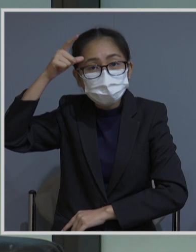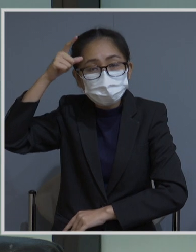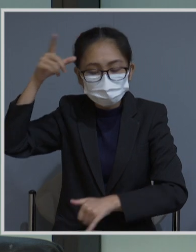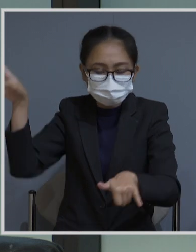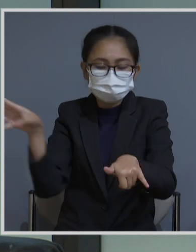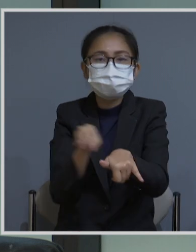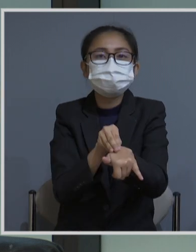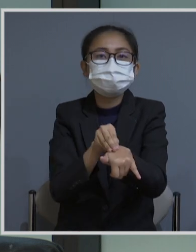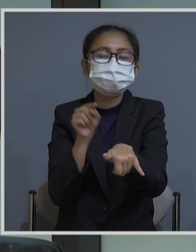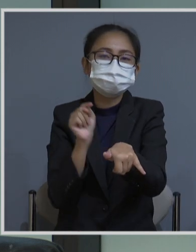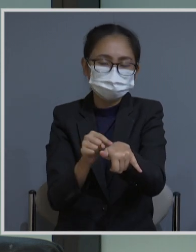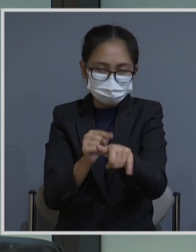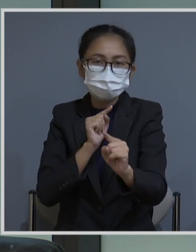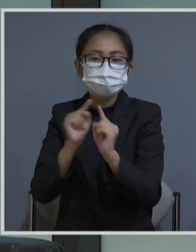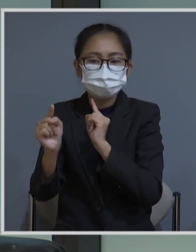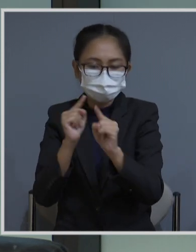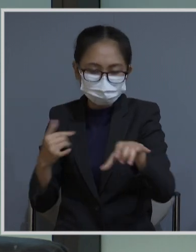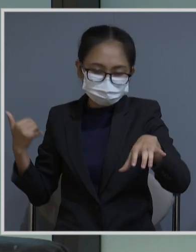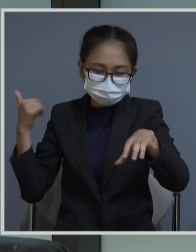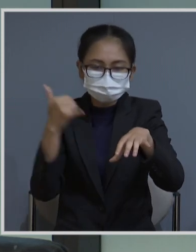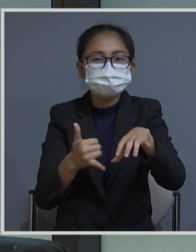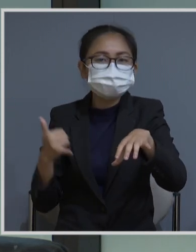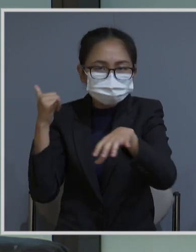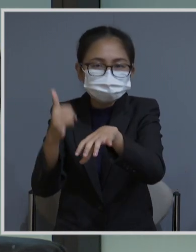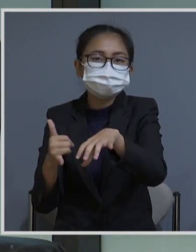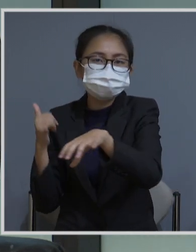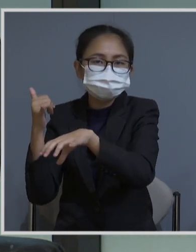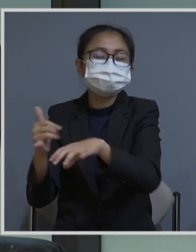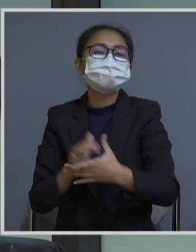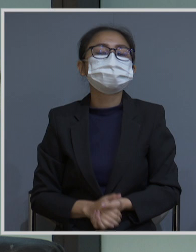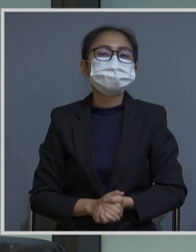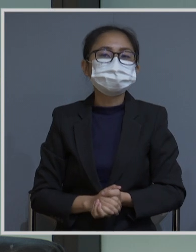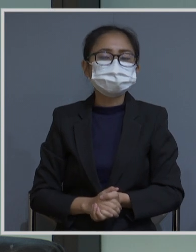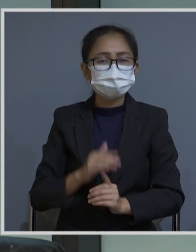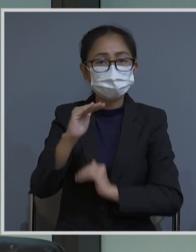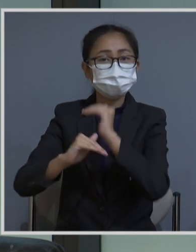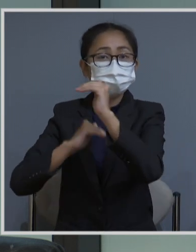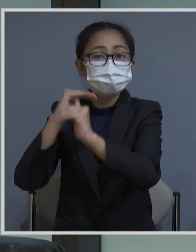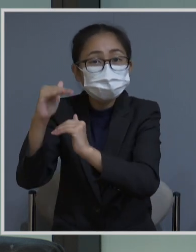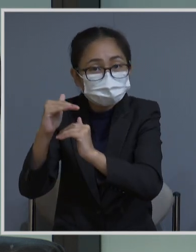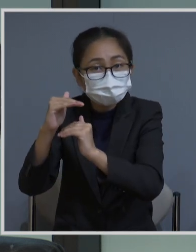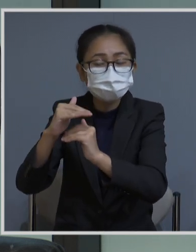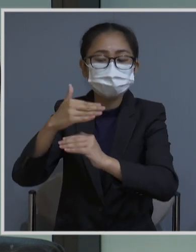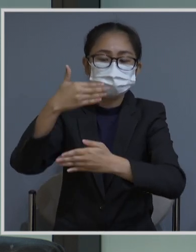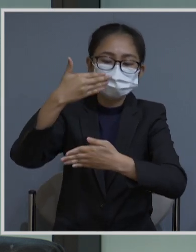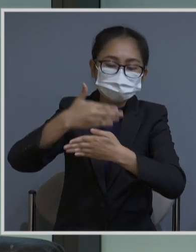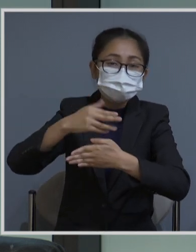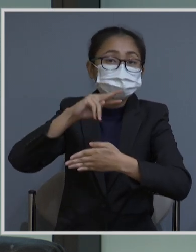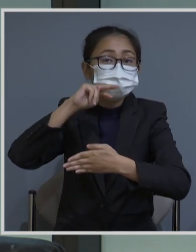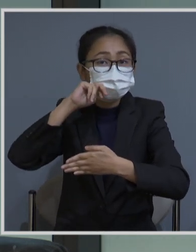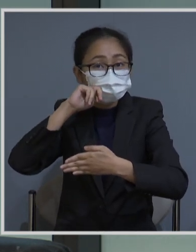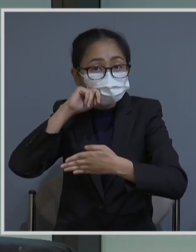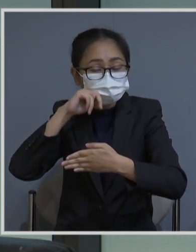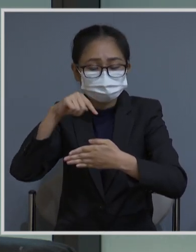แล้วไปคุยกันในพื้นที่ส่วนการพัฒนาหรือการจะสร้างฝายชะลอน้ำแม่น้ำ